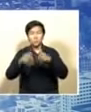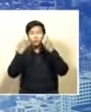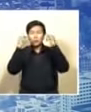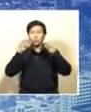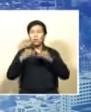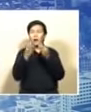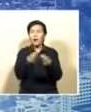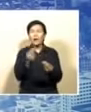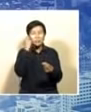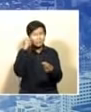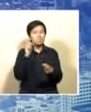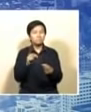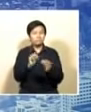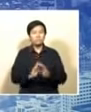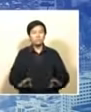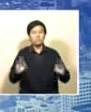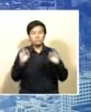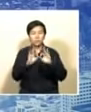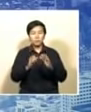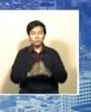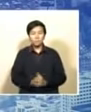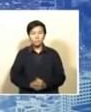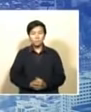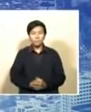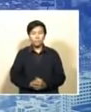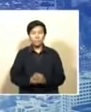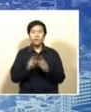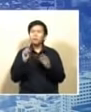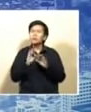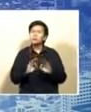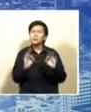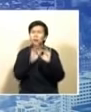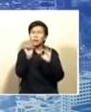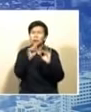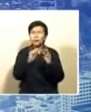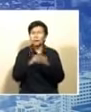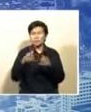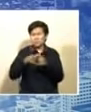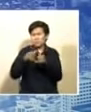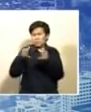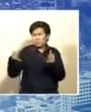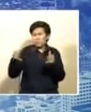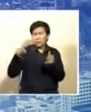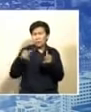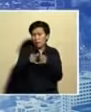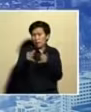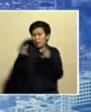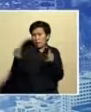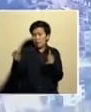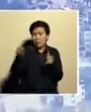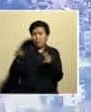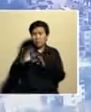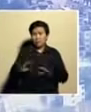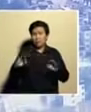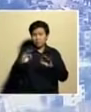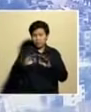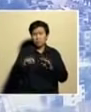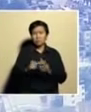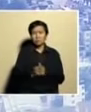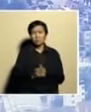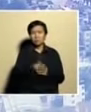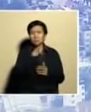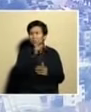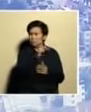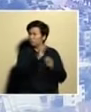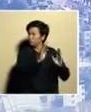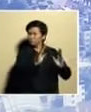นะครับคือเรื่องของโซเชียลดิสแทนซิ่งนะครับซึ่งเป็นประเด็นที่สำคัญที่ยังต้องยึดถือและปฏิบัติกันทุกวันนะครับจน